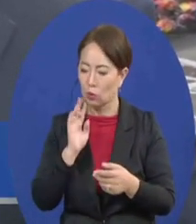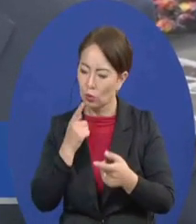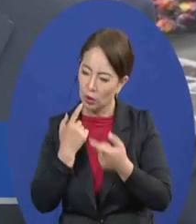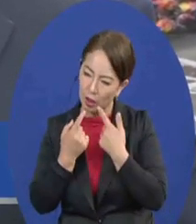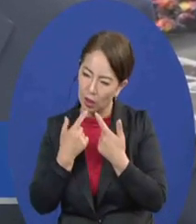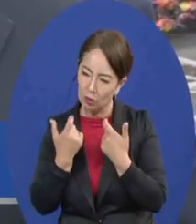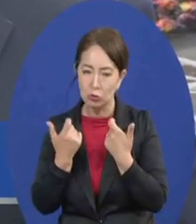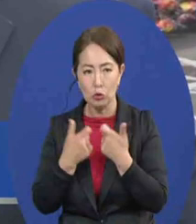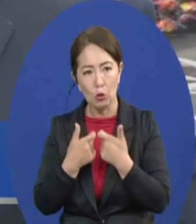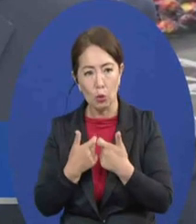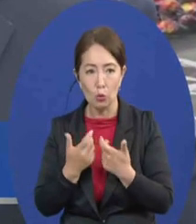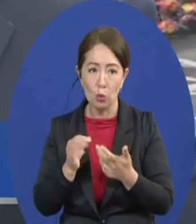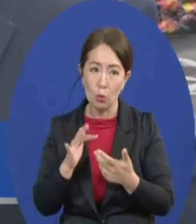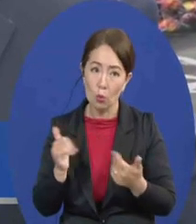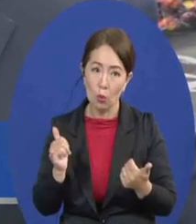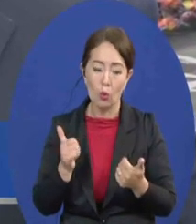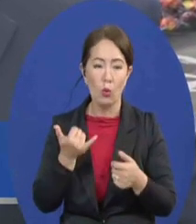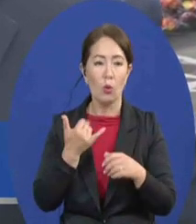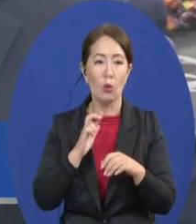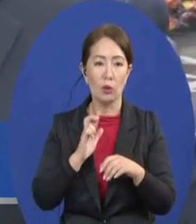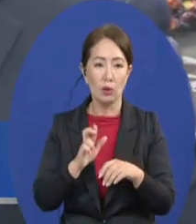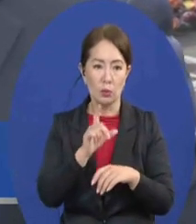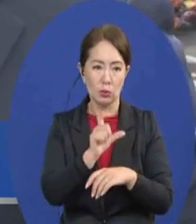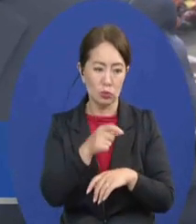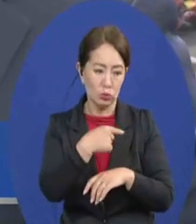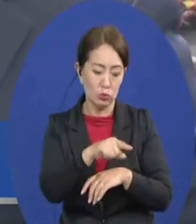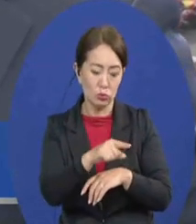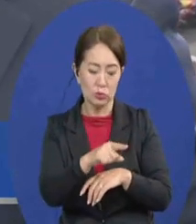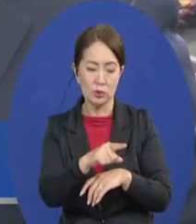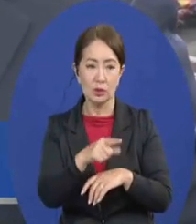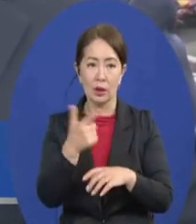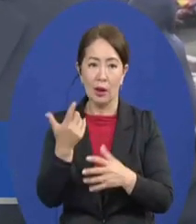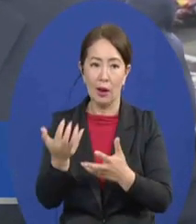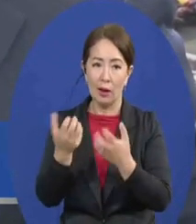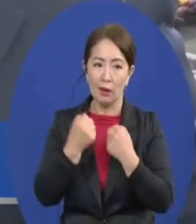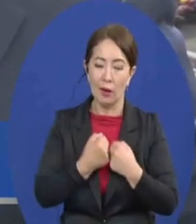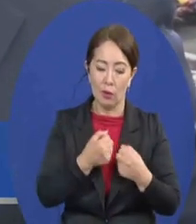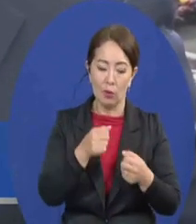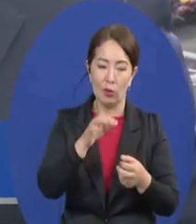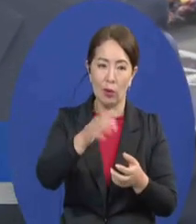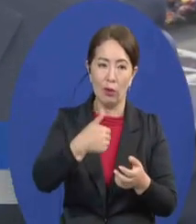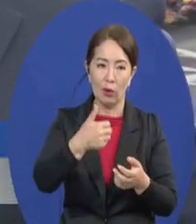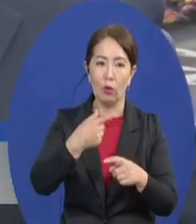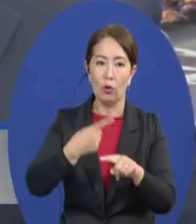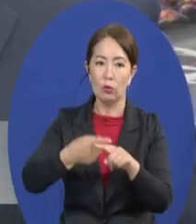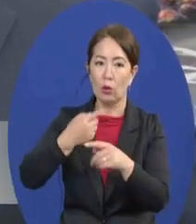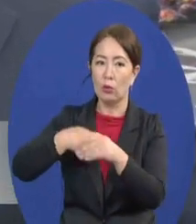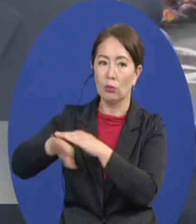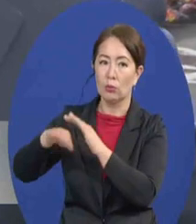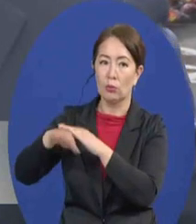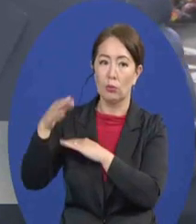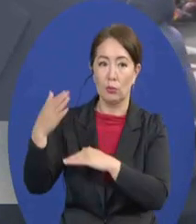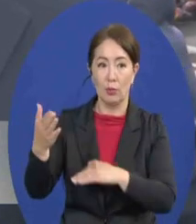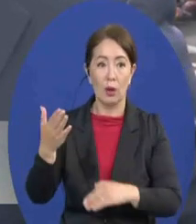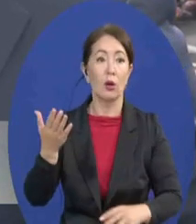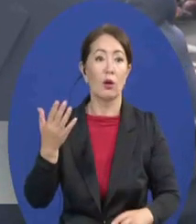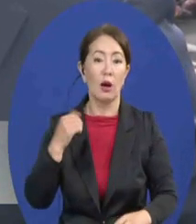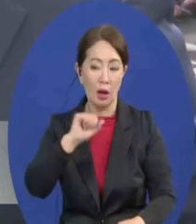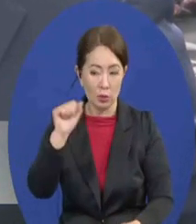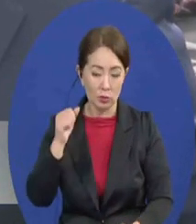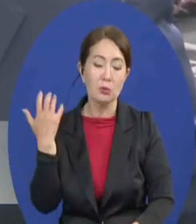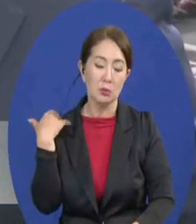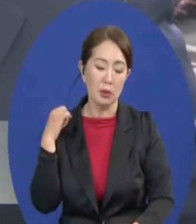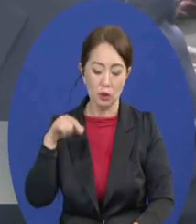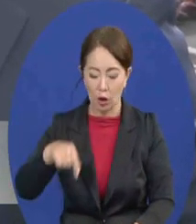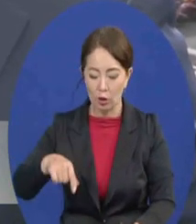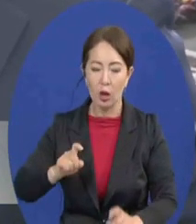үгсэд ч юм уу хотын одоо иргэдийн төлөвшлийн хэрэгцээг хөдөө орноос руу гаргах ийм одоо асуудлууд бас ихээр одоо бас яригдчихэж